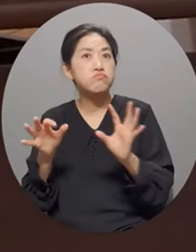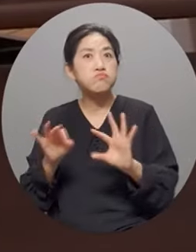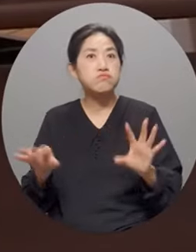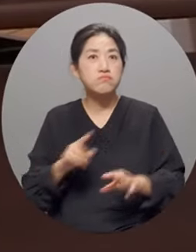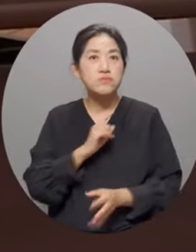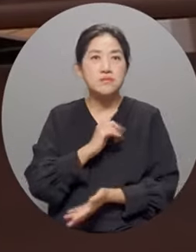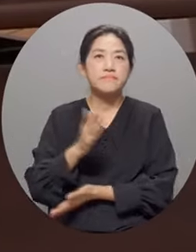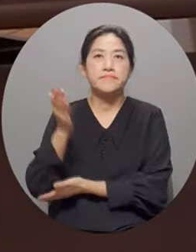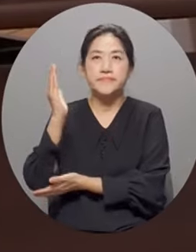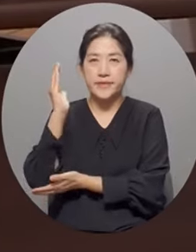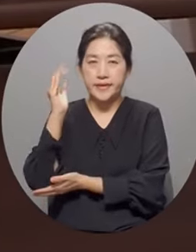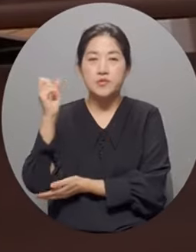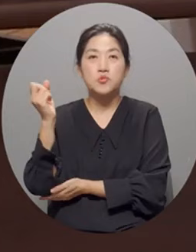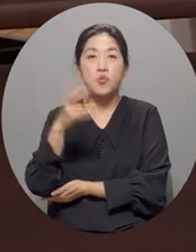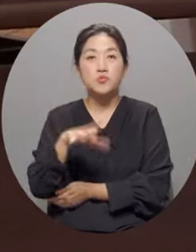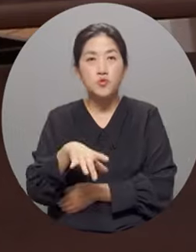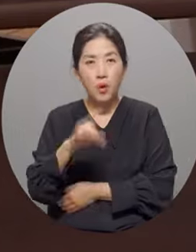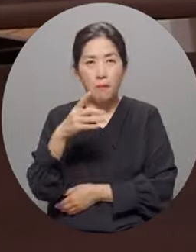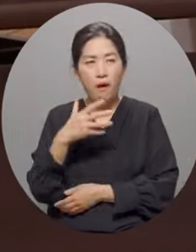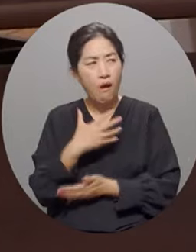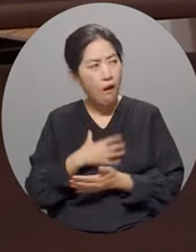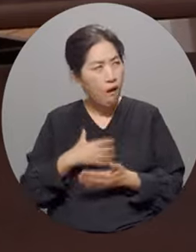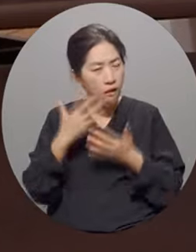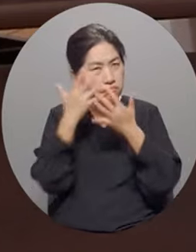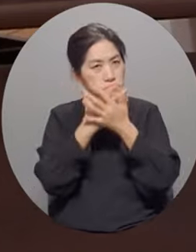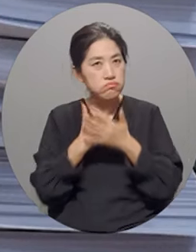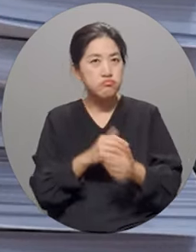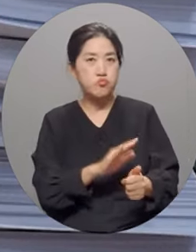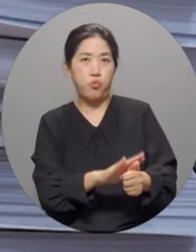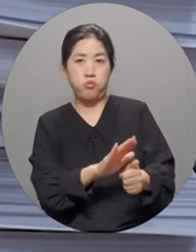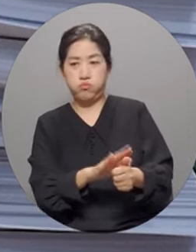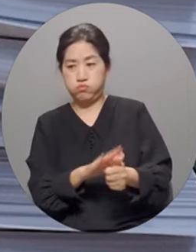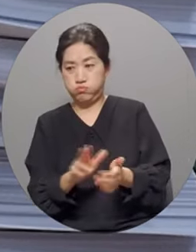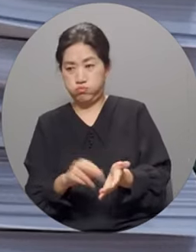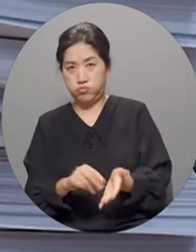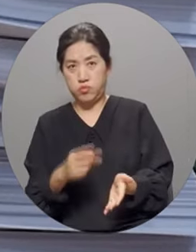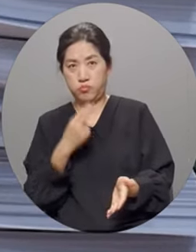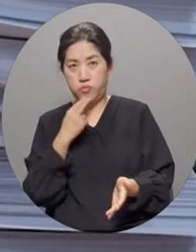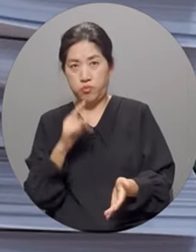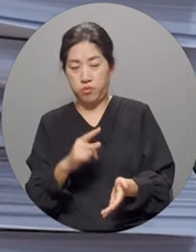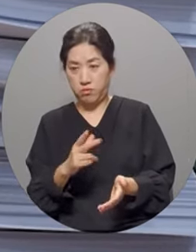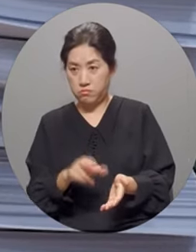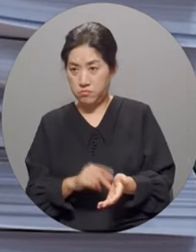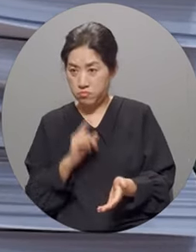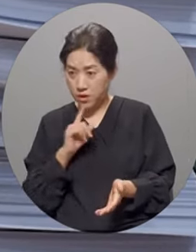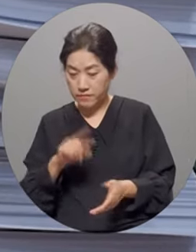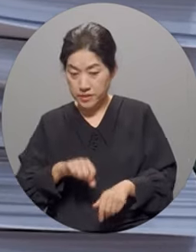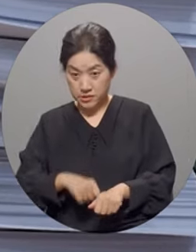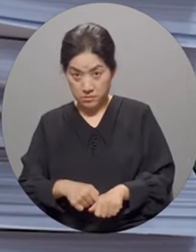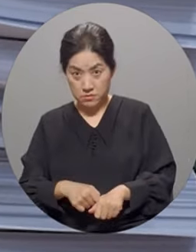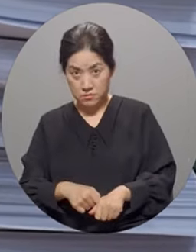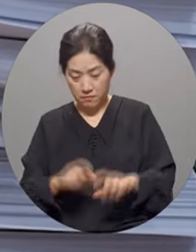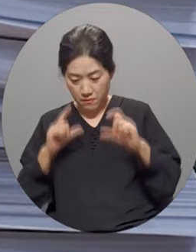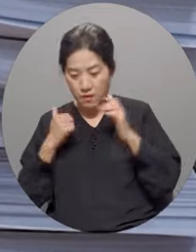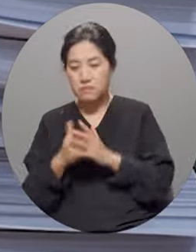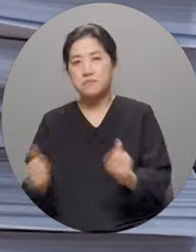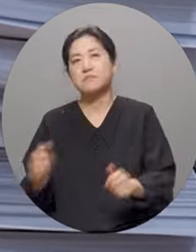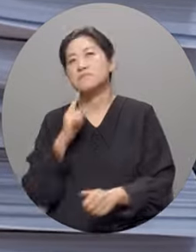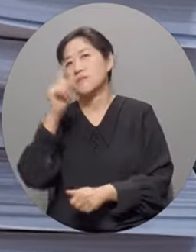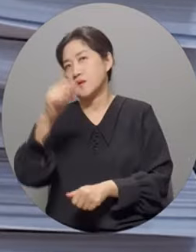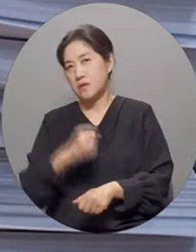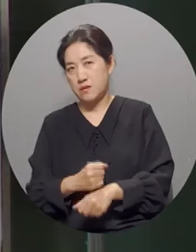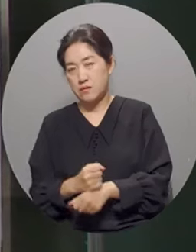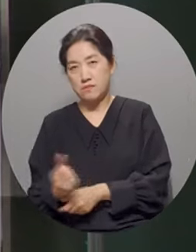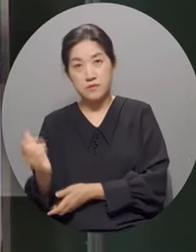반박했습니다 또 처음이라 막막해 하는 사람들을 돕는게 왜 문제가 되는지 모르겠다며 징계가 결정되면 소송으로 다투겠다고